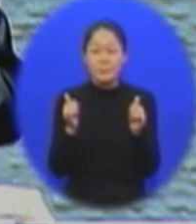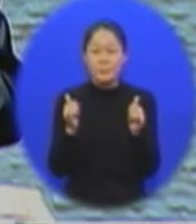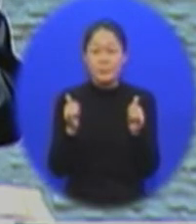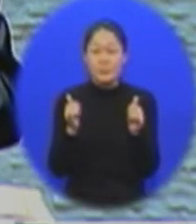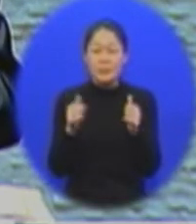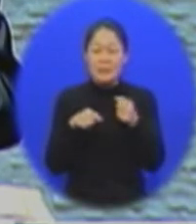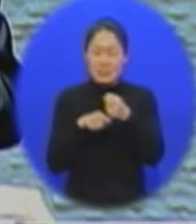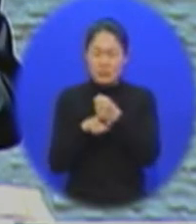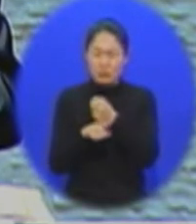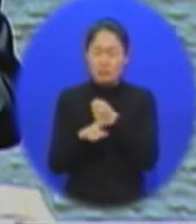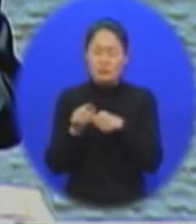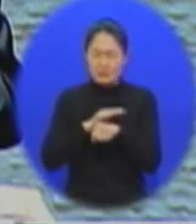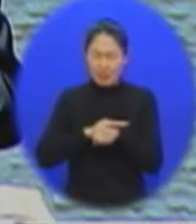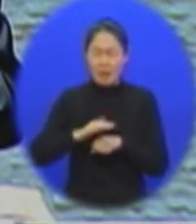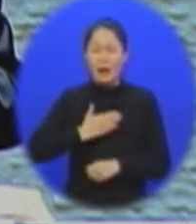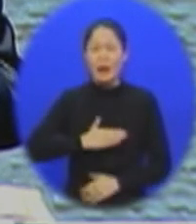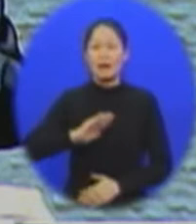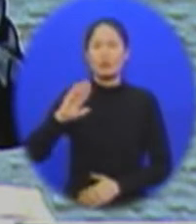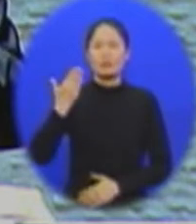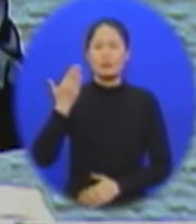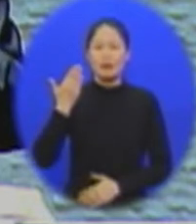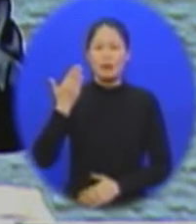이유를 잘 아셔야 합니다